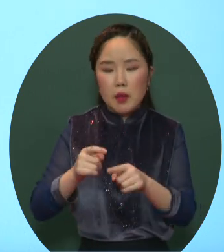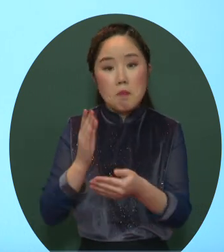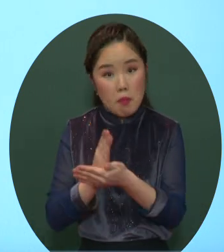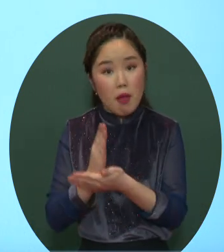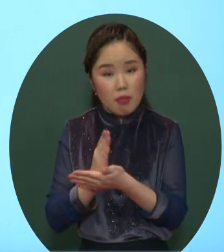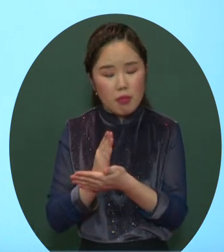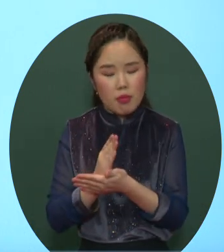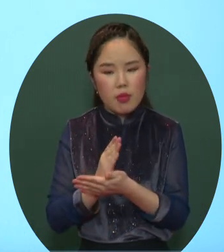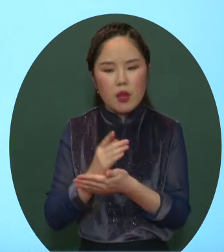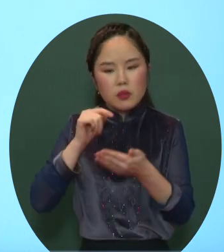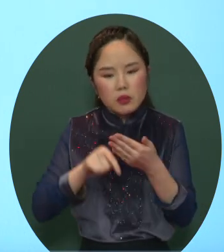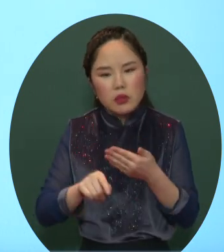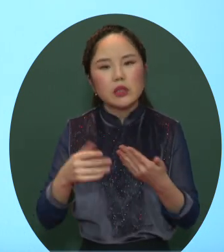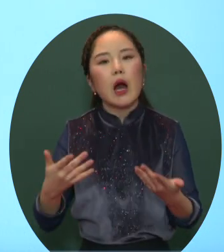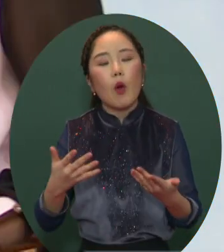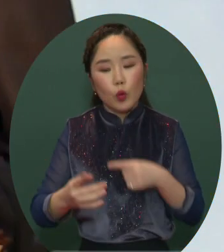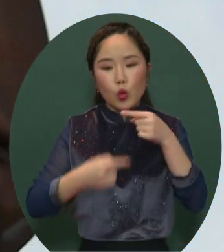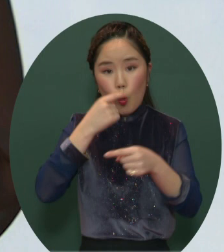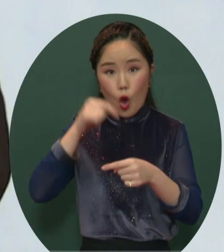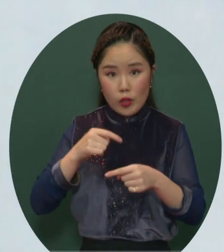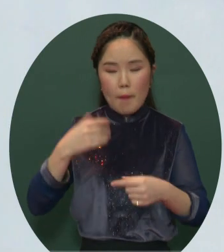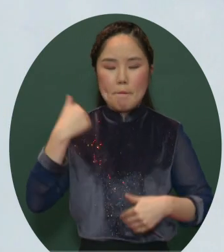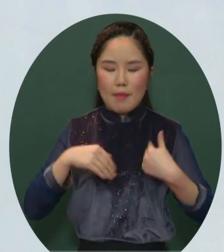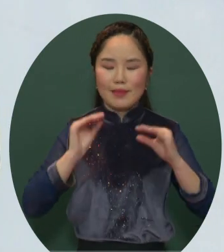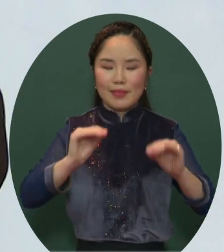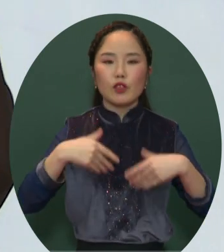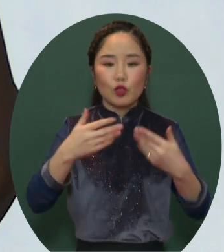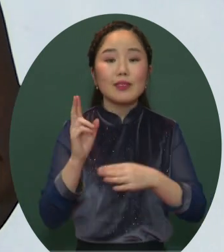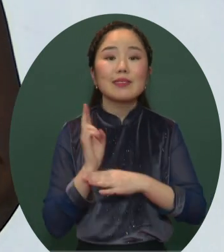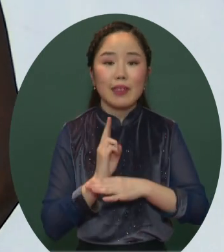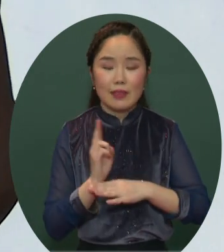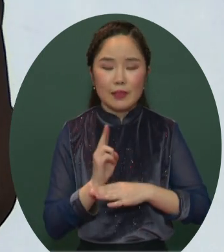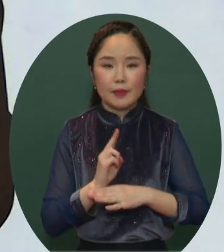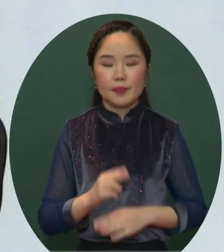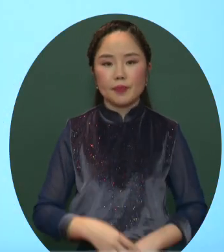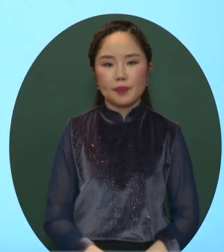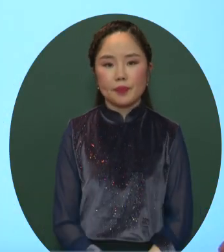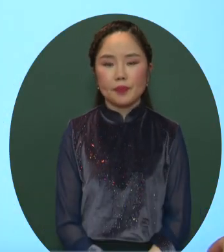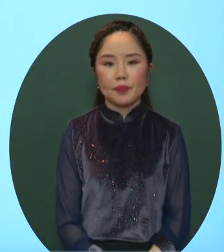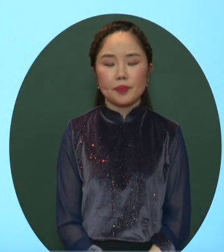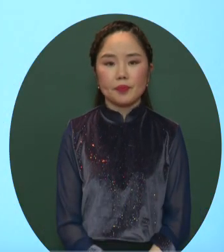ямар хор уршигтай вэ гэдэг талаар одоо дараах дасгалыг ажилцгаая.